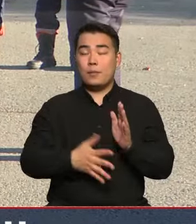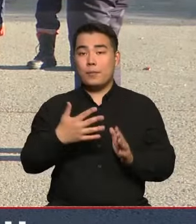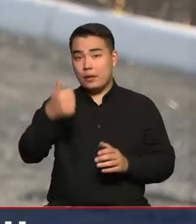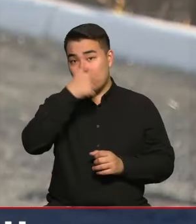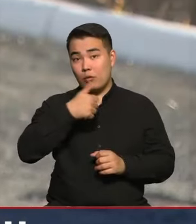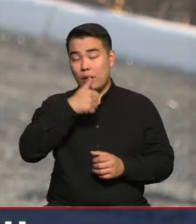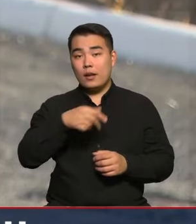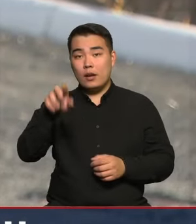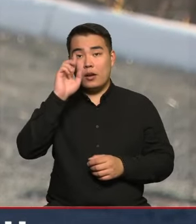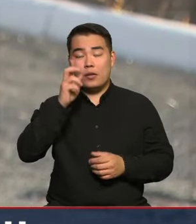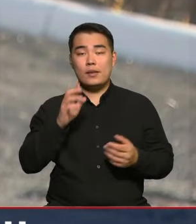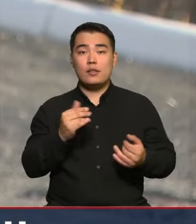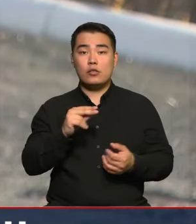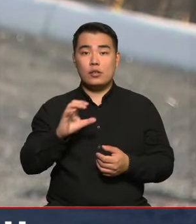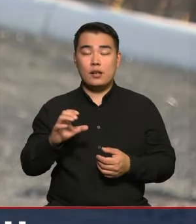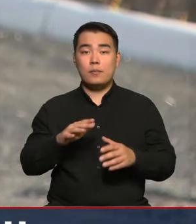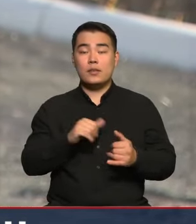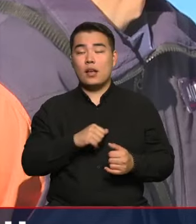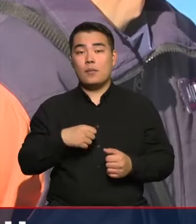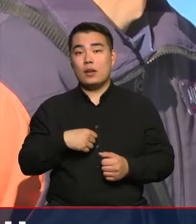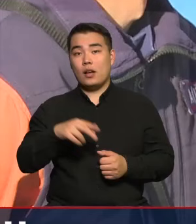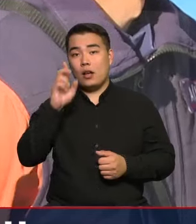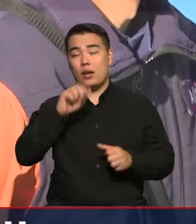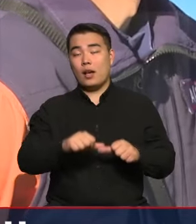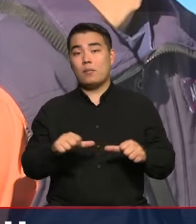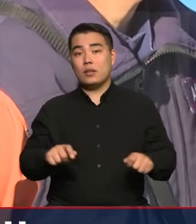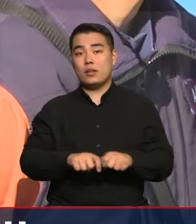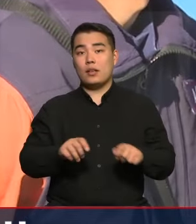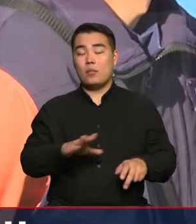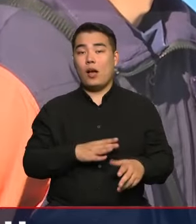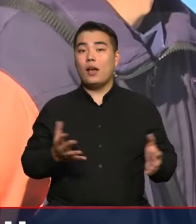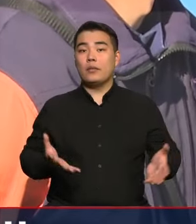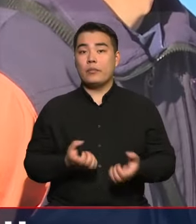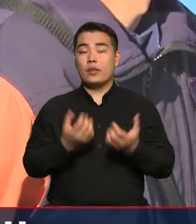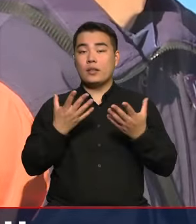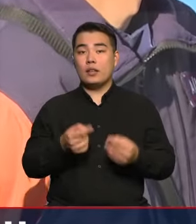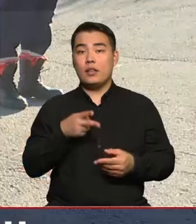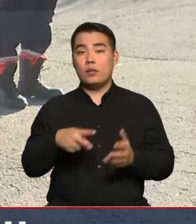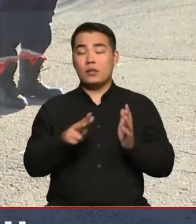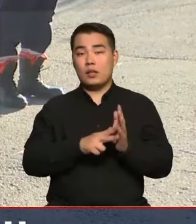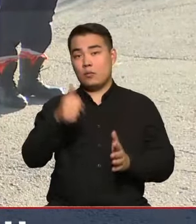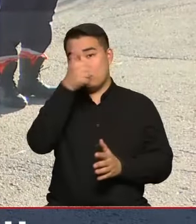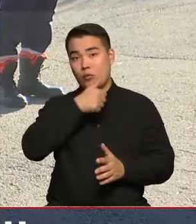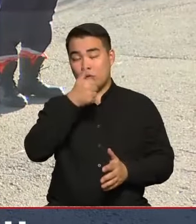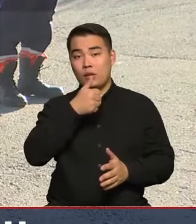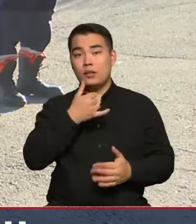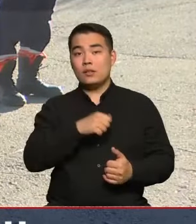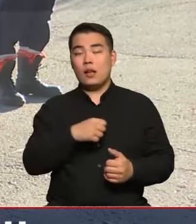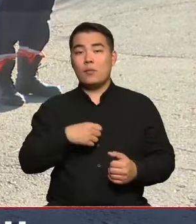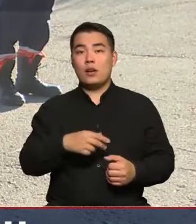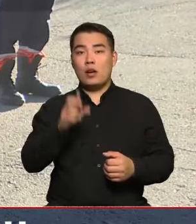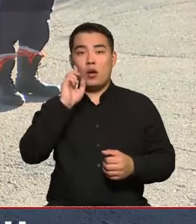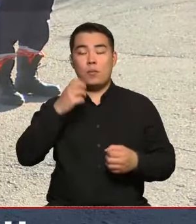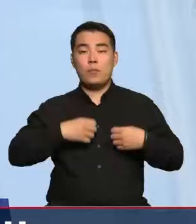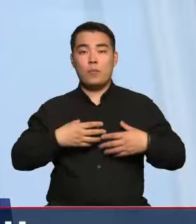жылы елде төтенше жағдайлар жөніндегі мемлекеттік комитет құрылды. Ал құтқарушылар күні 2008 жылдан бері ресми түрде